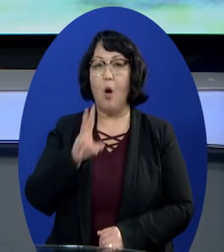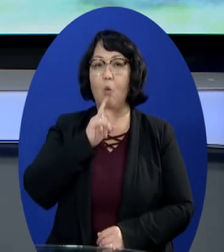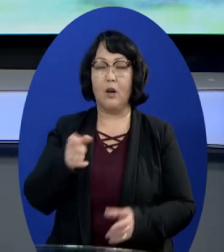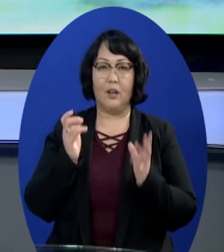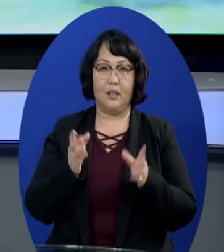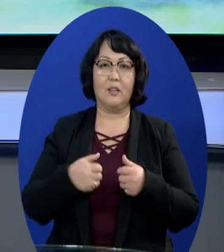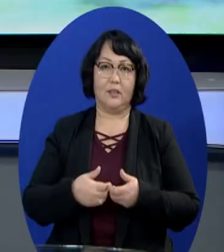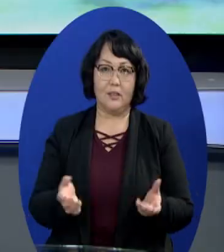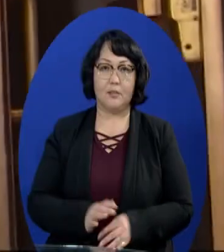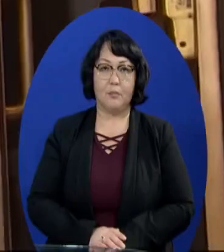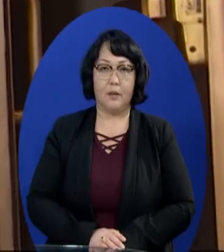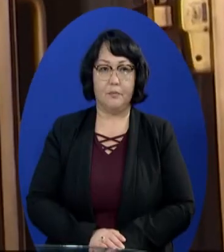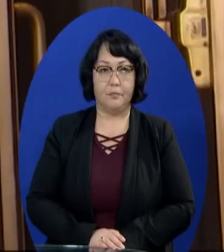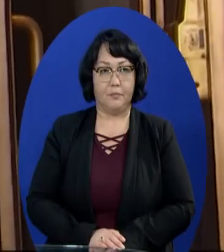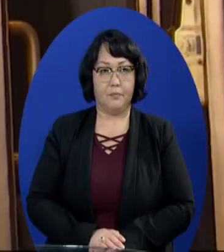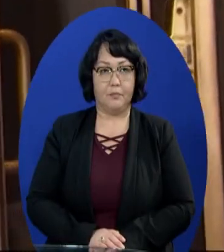мэдэгдэл хийгээд байна.